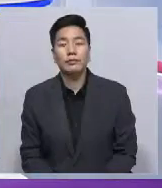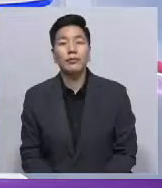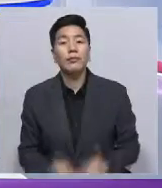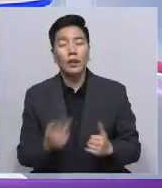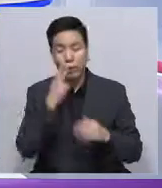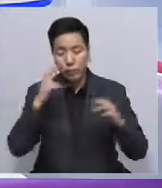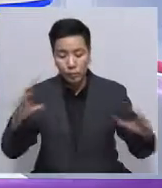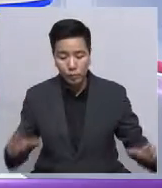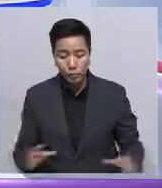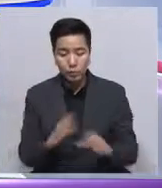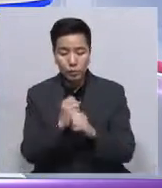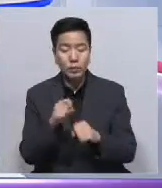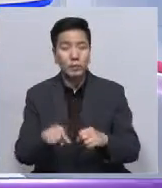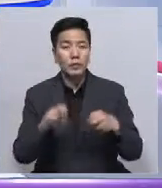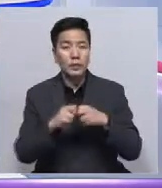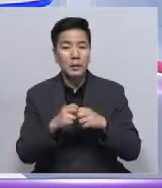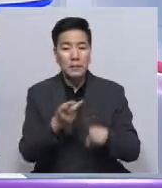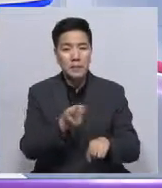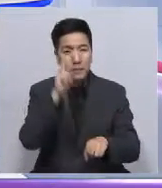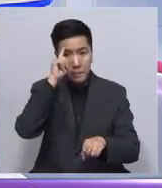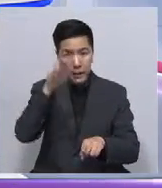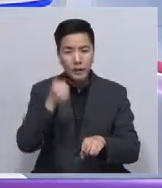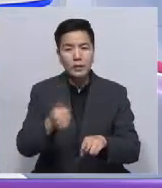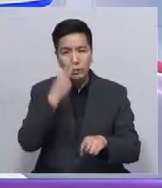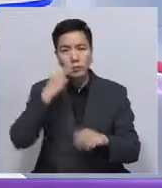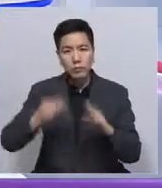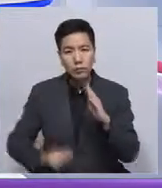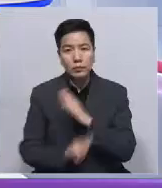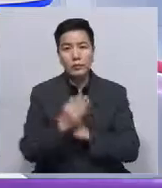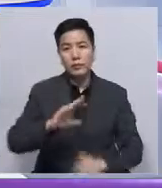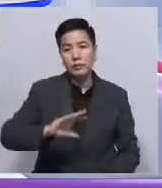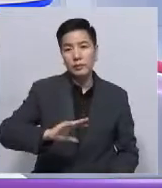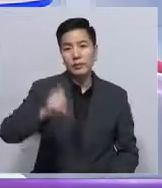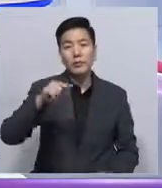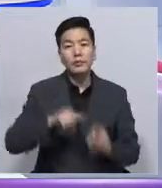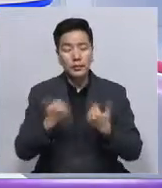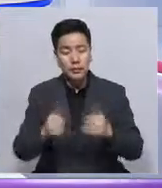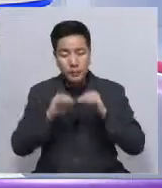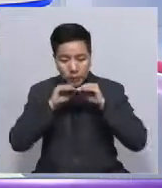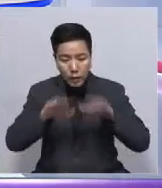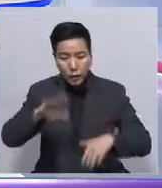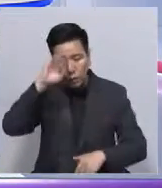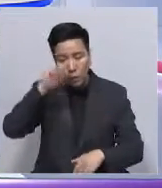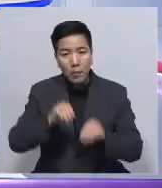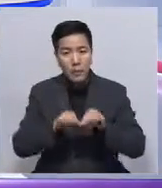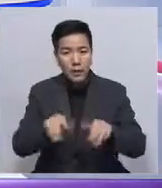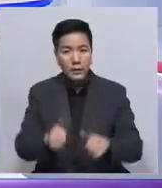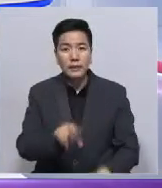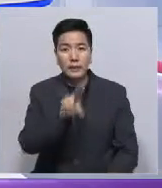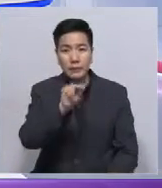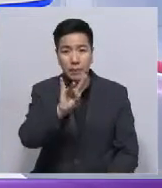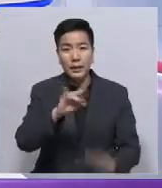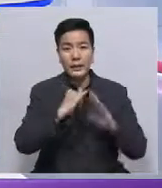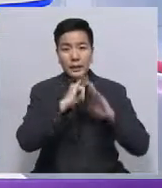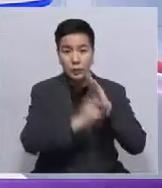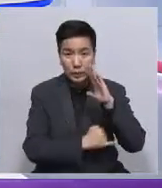ขณะที่ภาพรวมนะครับของสถานการณ์โรคพิษสุนัขบ้าก็มีแนวโน้มดีขึ้นนะครับหลังจากมีการประกาศเขตโรคระบาดเนี่ยจากเดิมเนี่ย